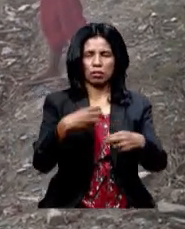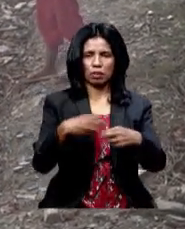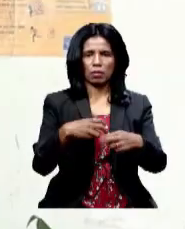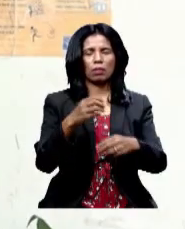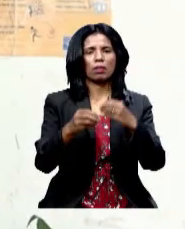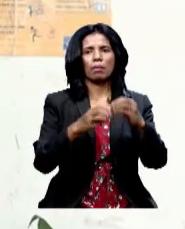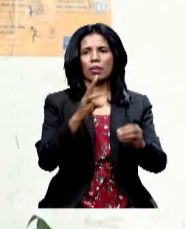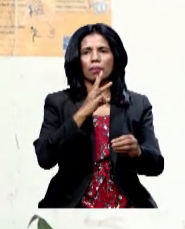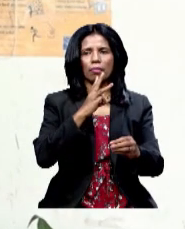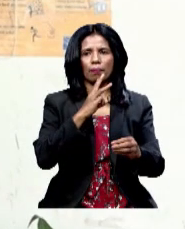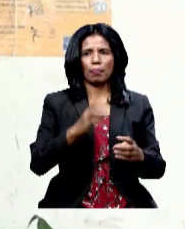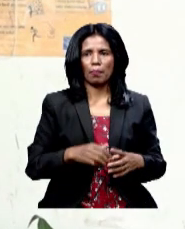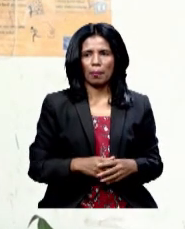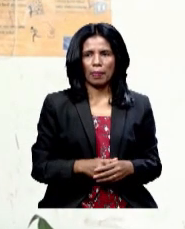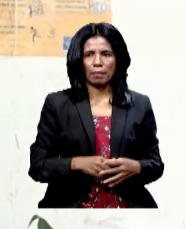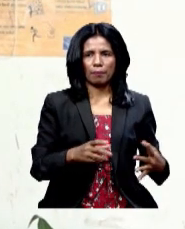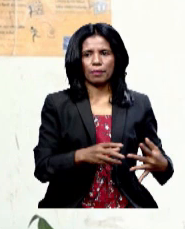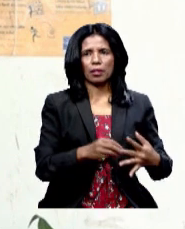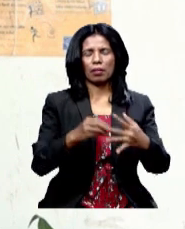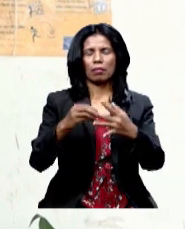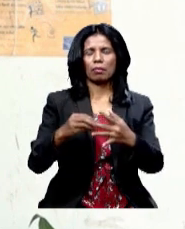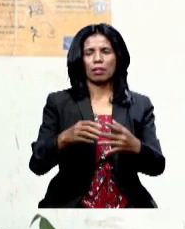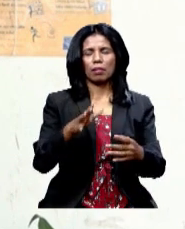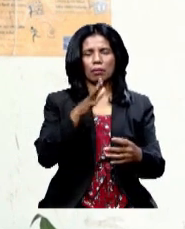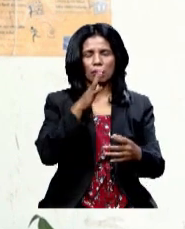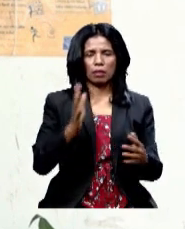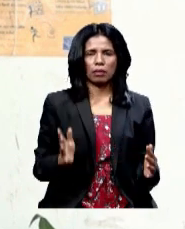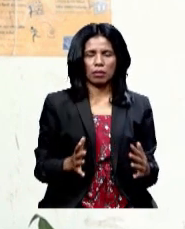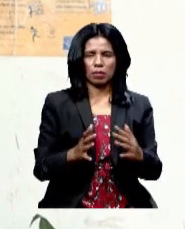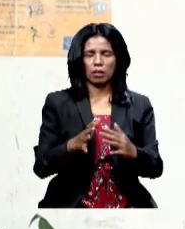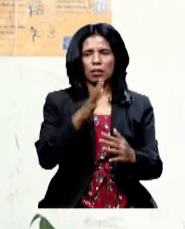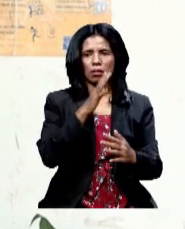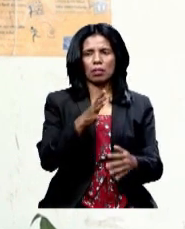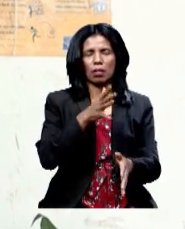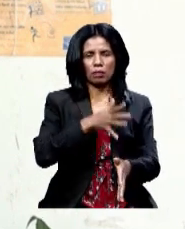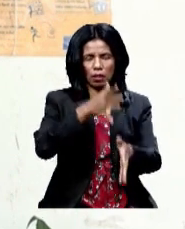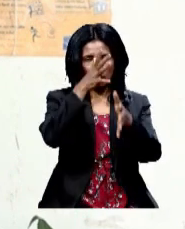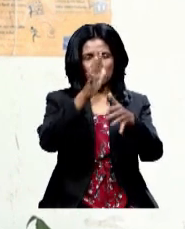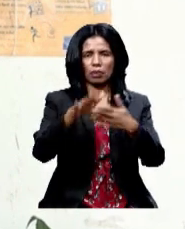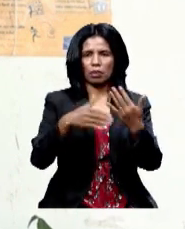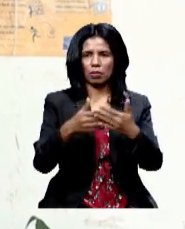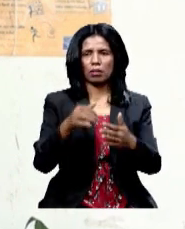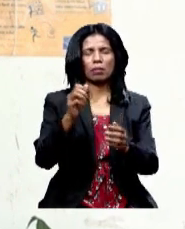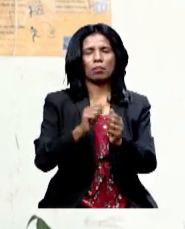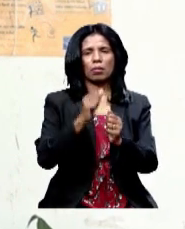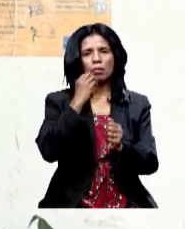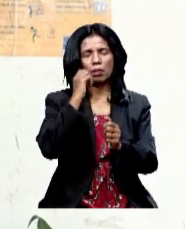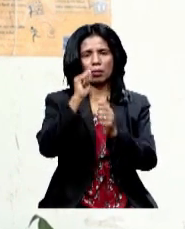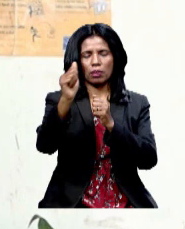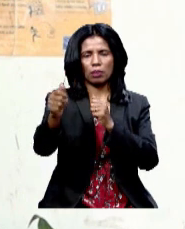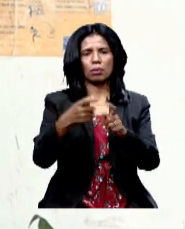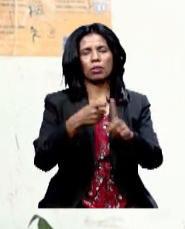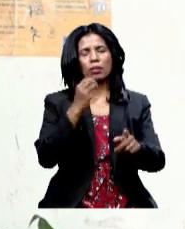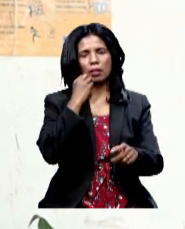kona babe di liu ba inang sin rua inang fosusu ba feri katu sira ne bema hela ho distansia do